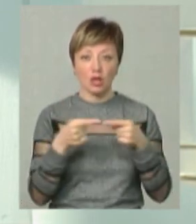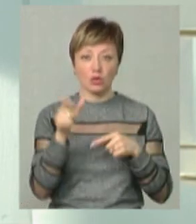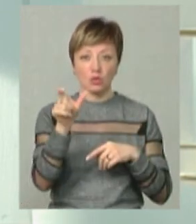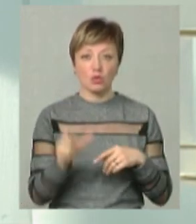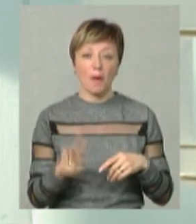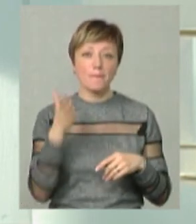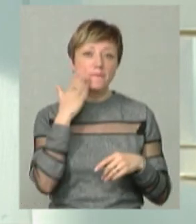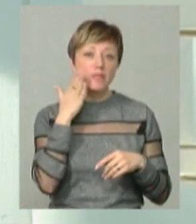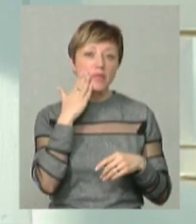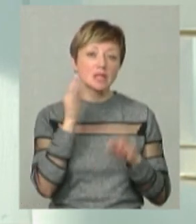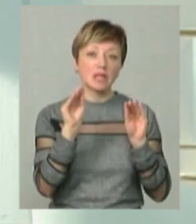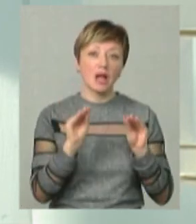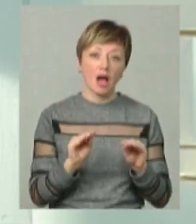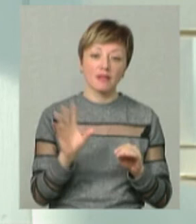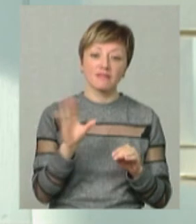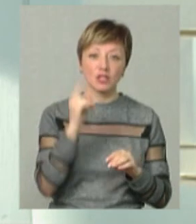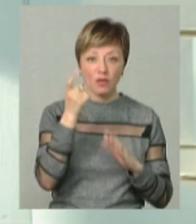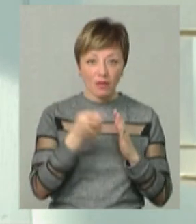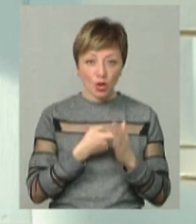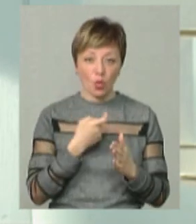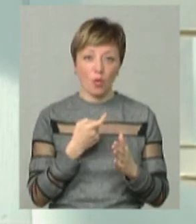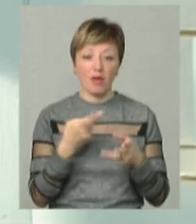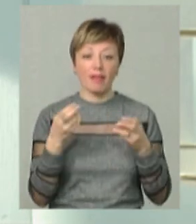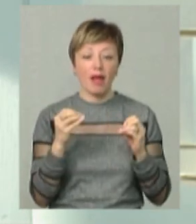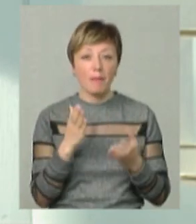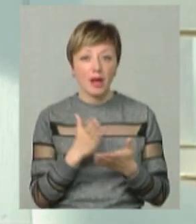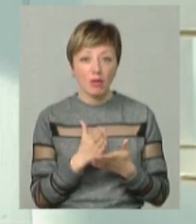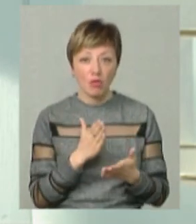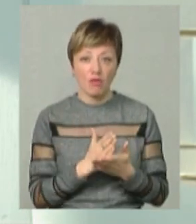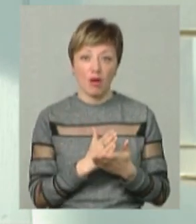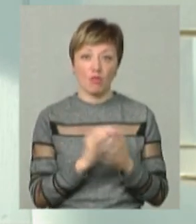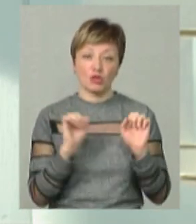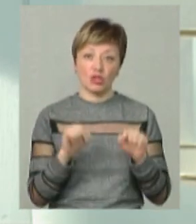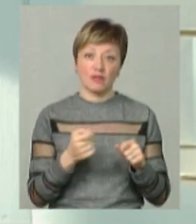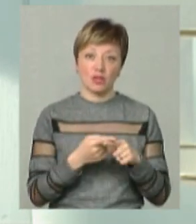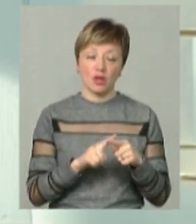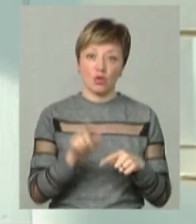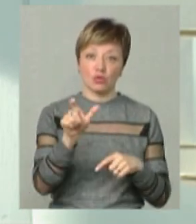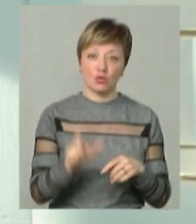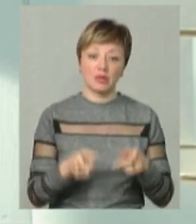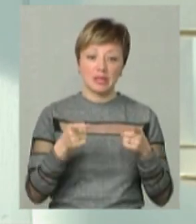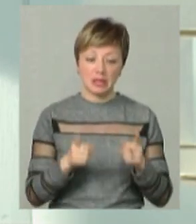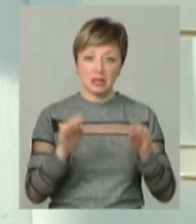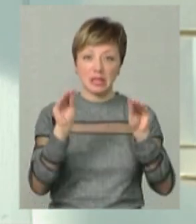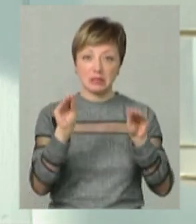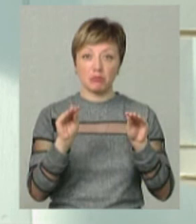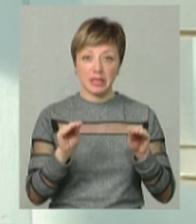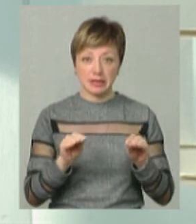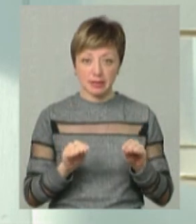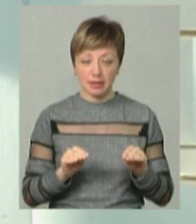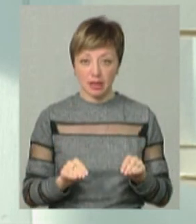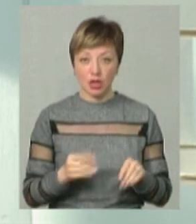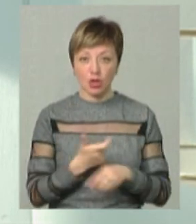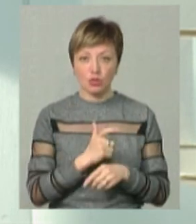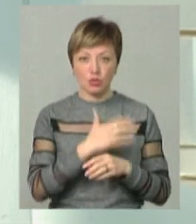особи, приблизно дані, все те, що відомо, на де перебувала, можливо, перебувала ця особа. І дійсно складаються списки.